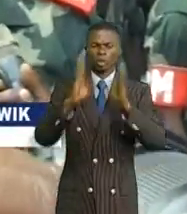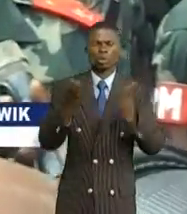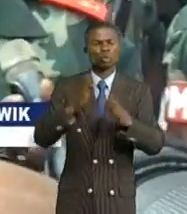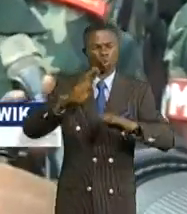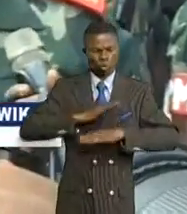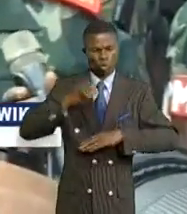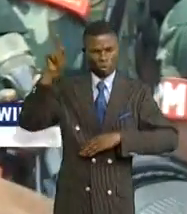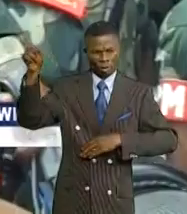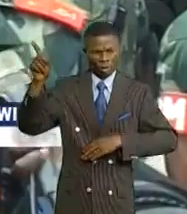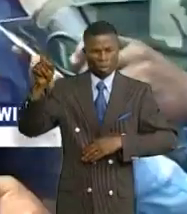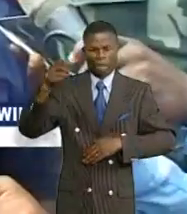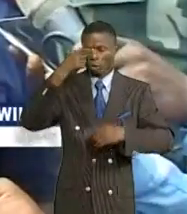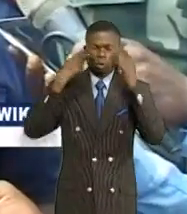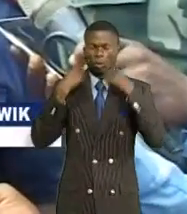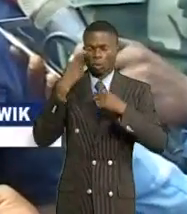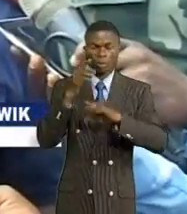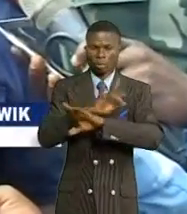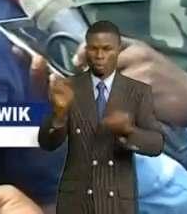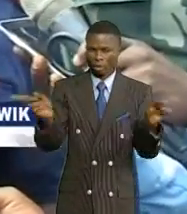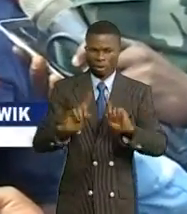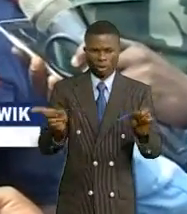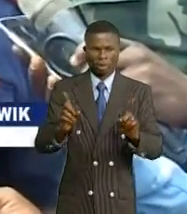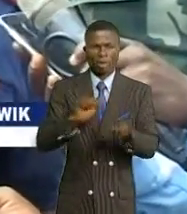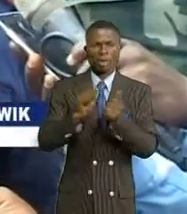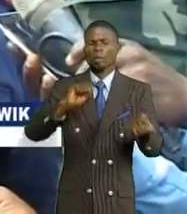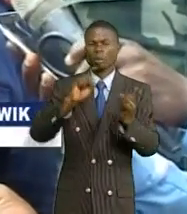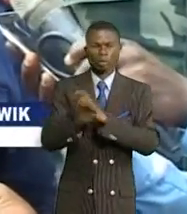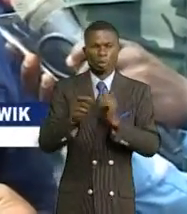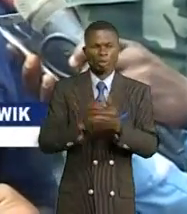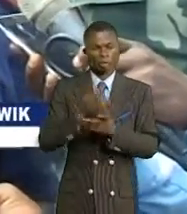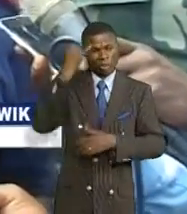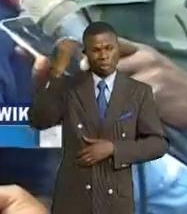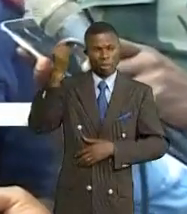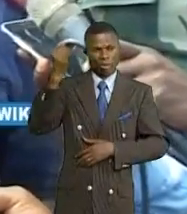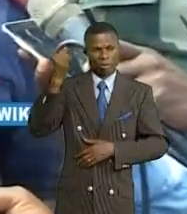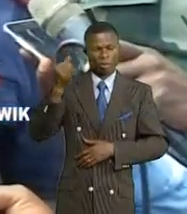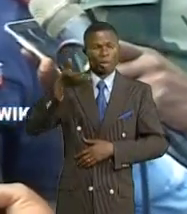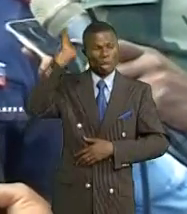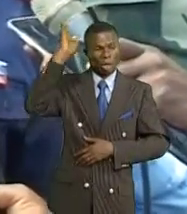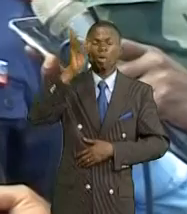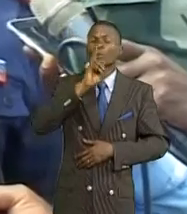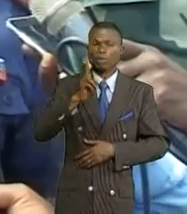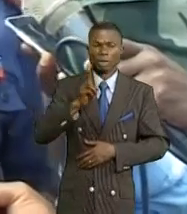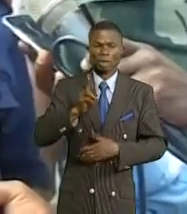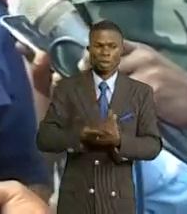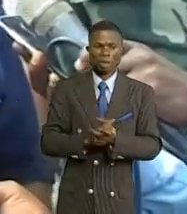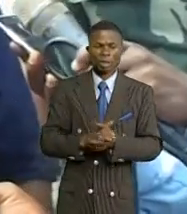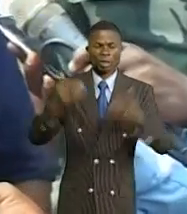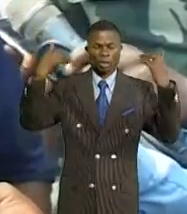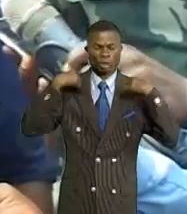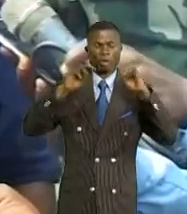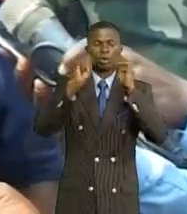ce jour. Il n'y a plus de plaintes. Donc, nos investigations, on transfère que les... vrai Kuluna, le véritable Kuluna, les chefs de